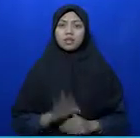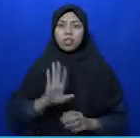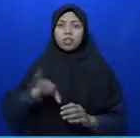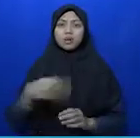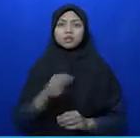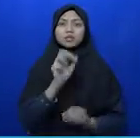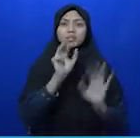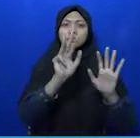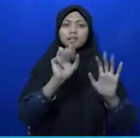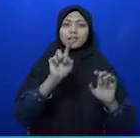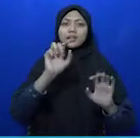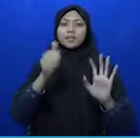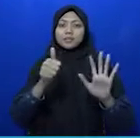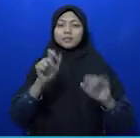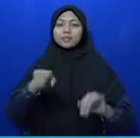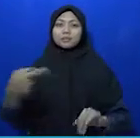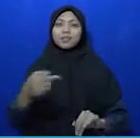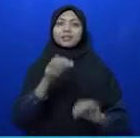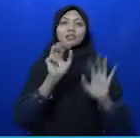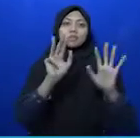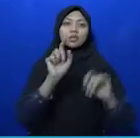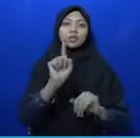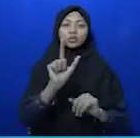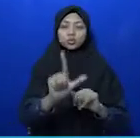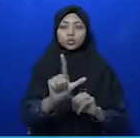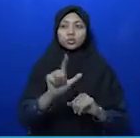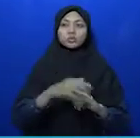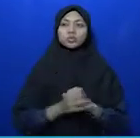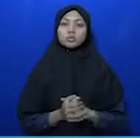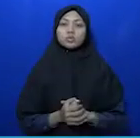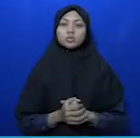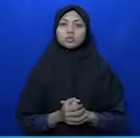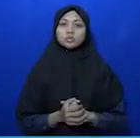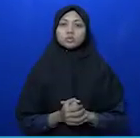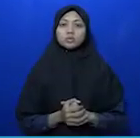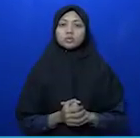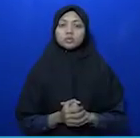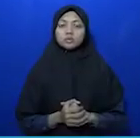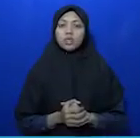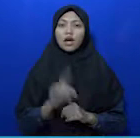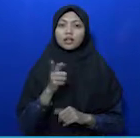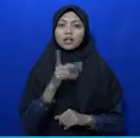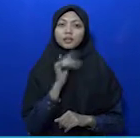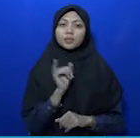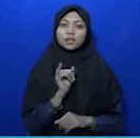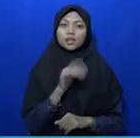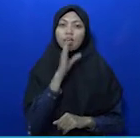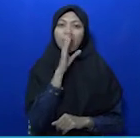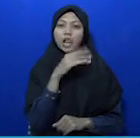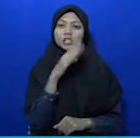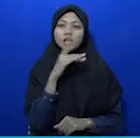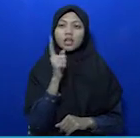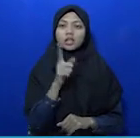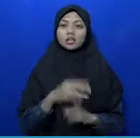96-97 gitu ya, pada saat Papa minta saham itu modusnya sama persis gitu ya.